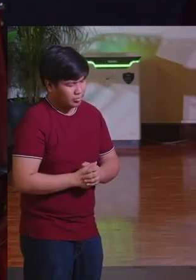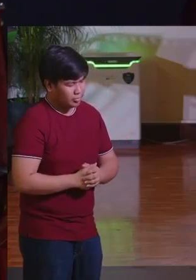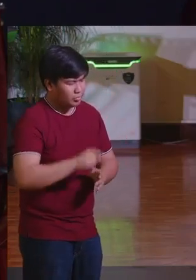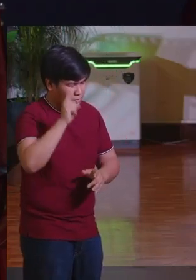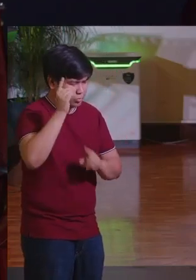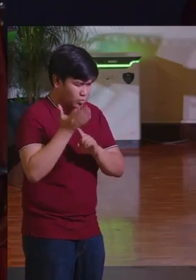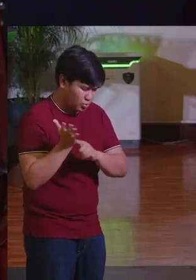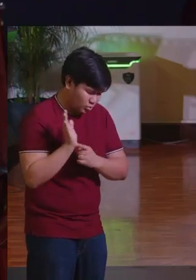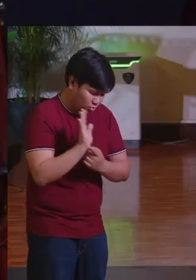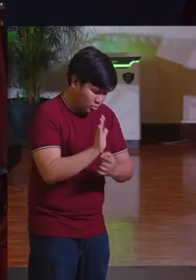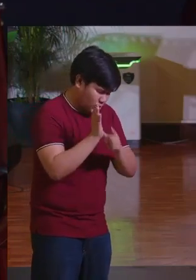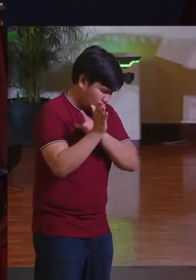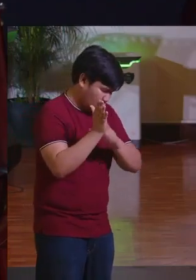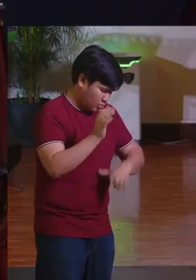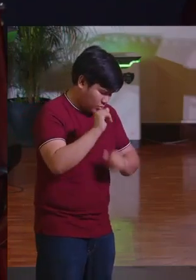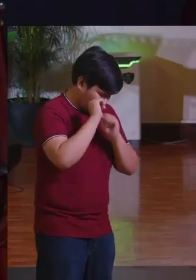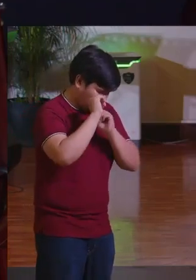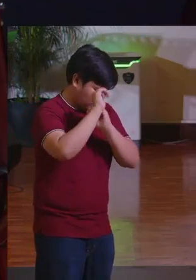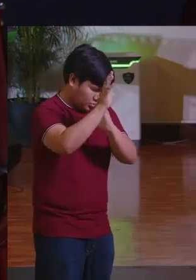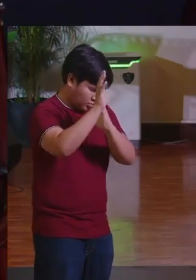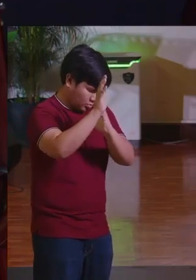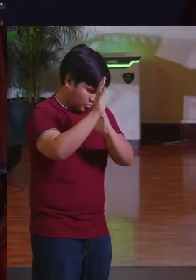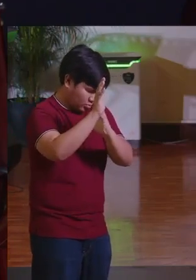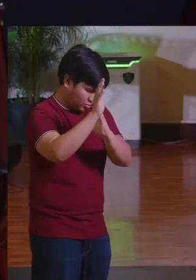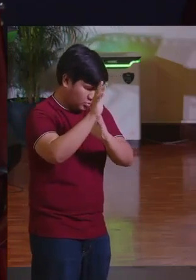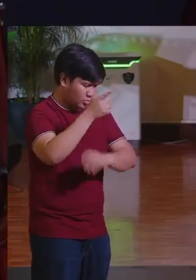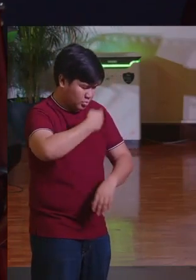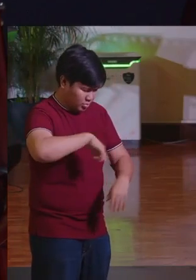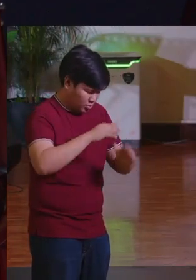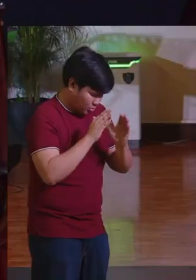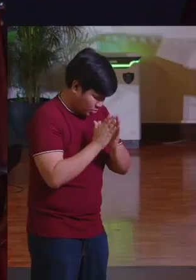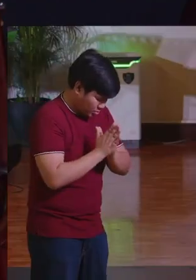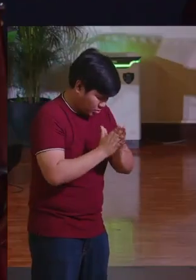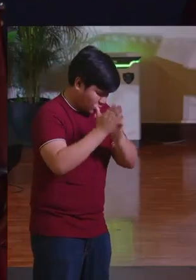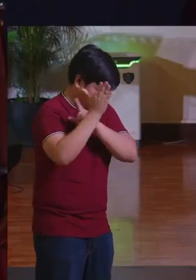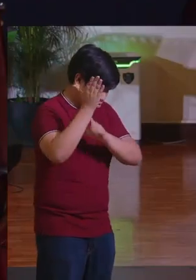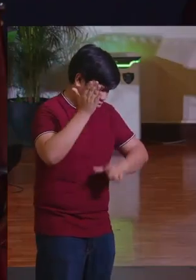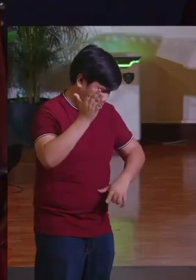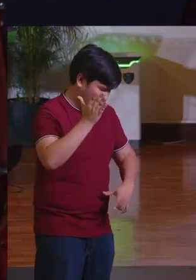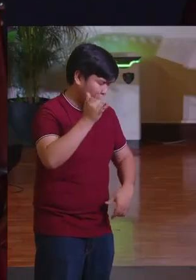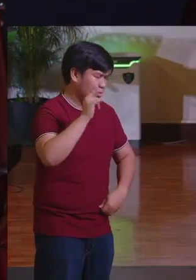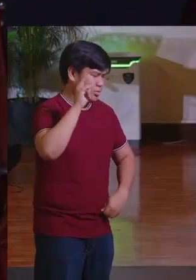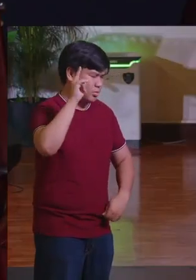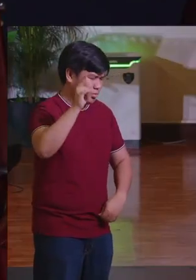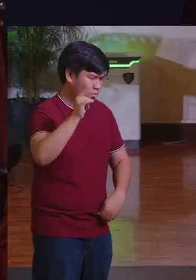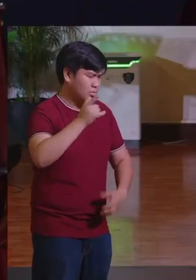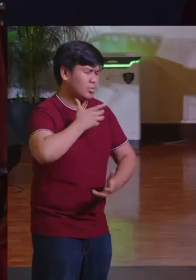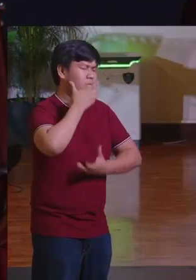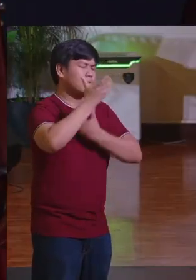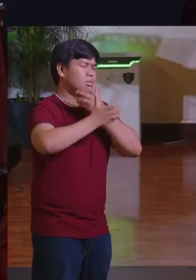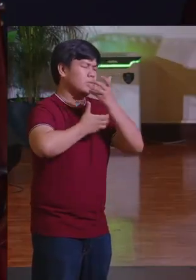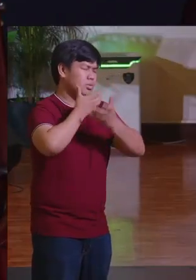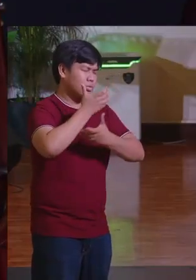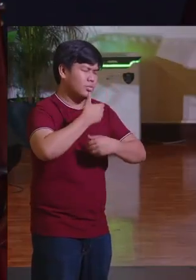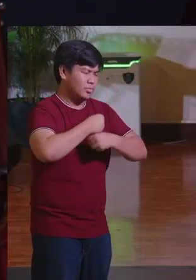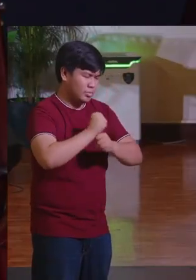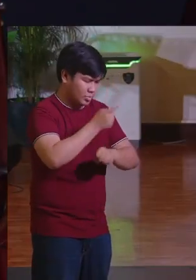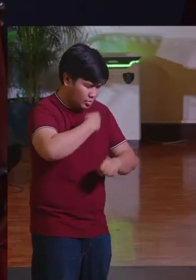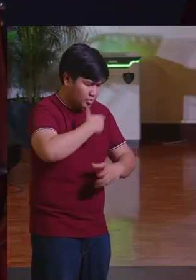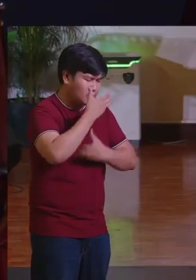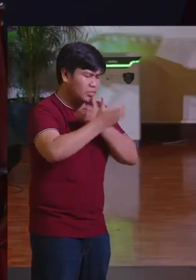Pakita mo po ito, Panginoon Ama. At dalangin po namin, O Diyos, na ito ay ikumpisal namin sa inyong